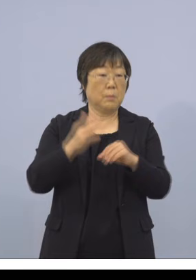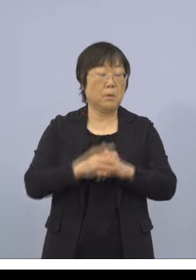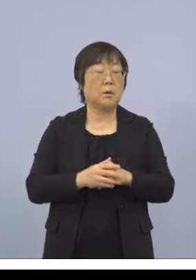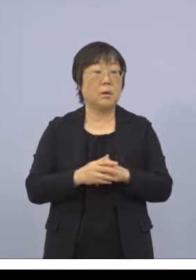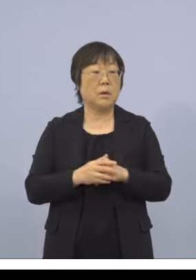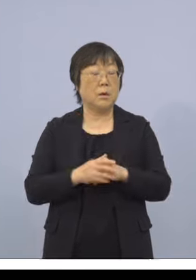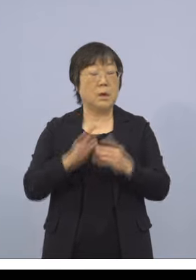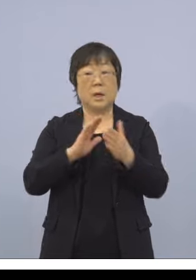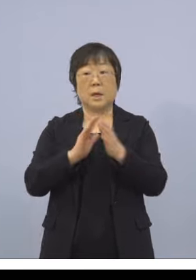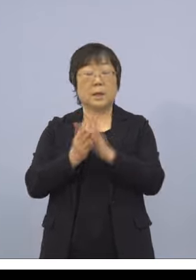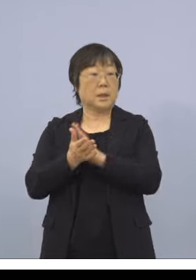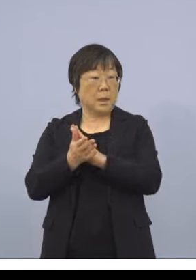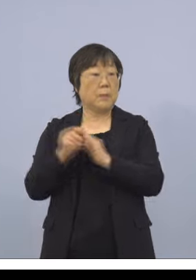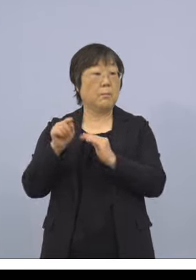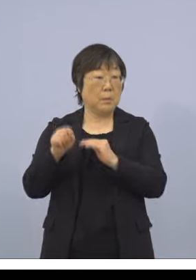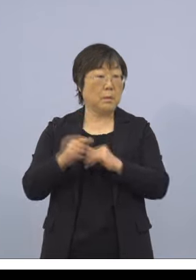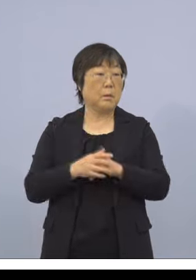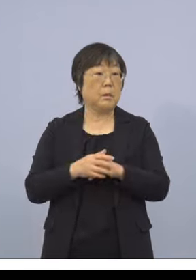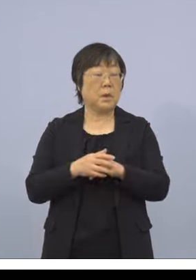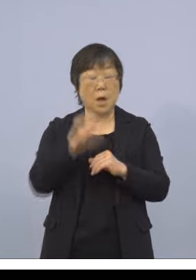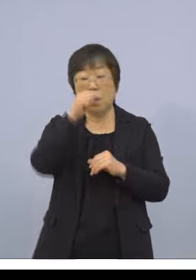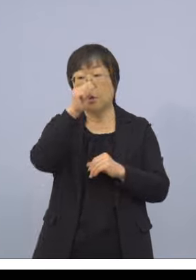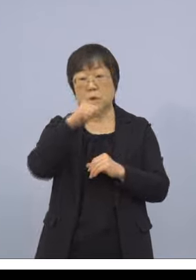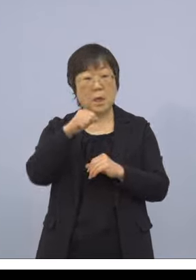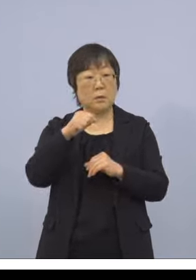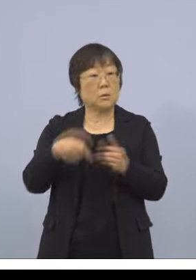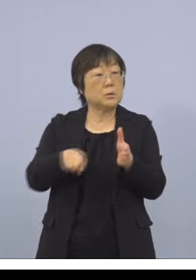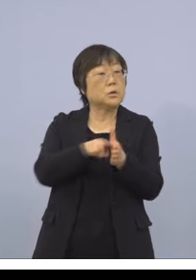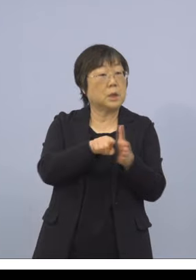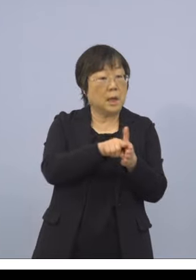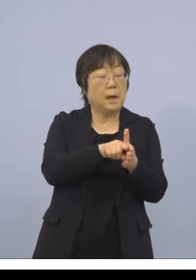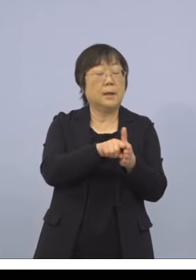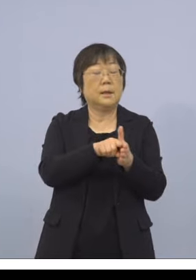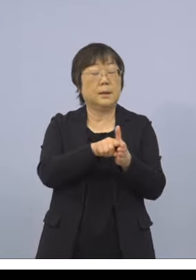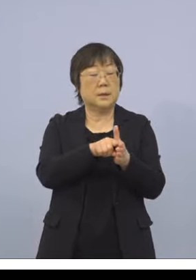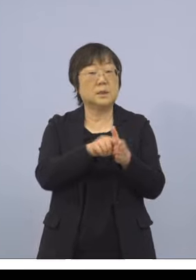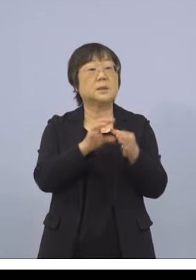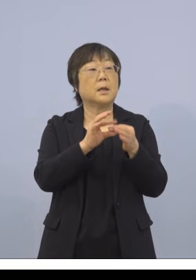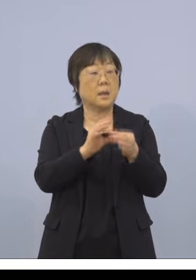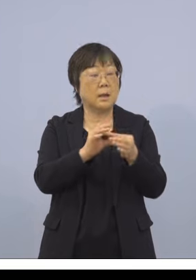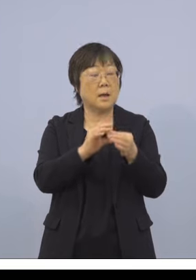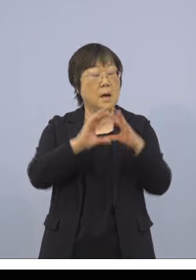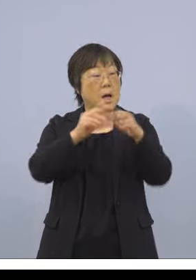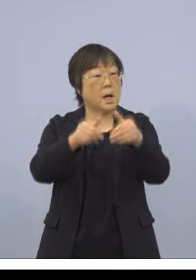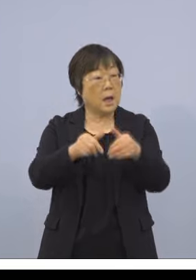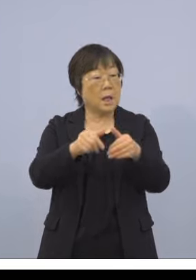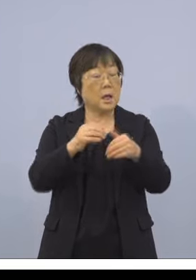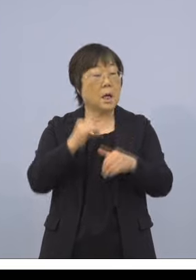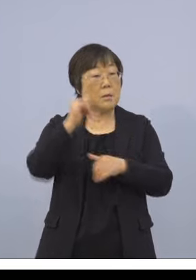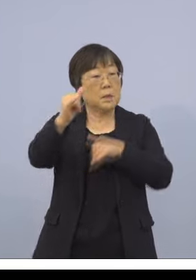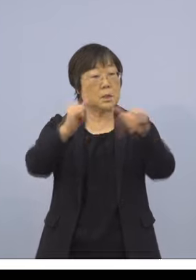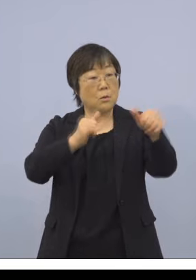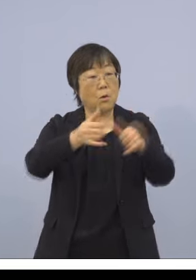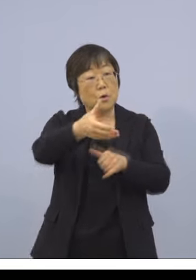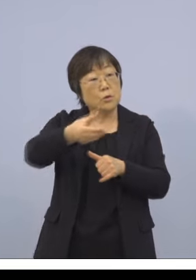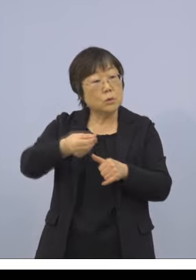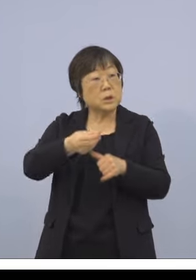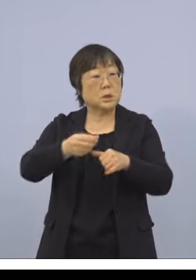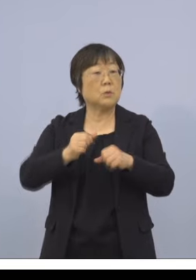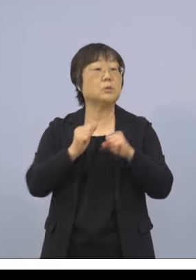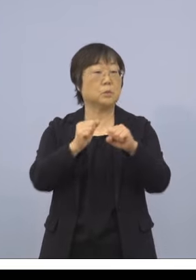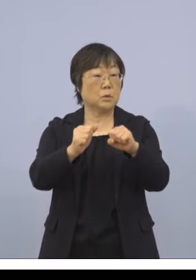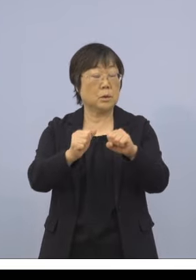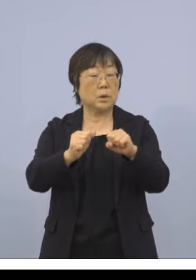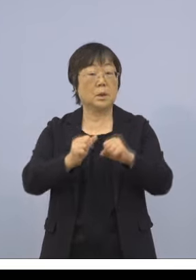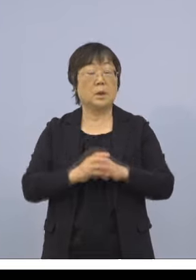各県もですね、一定の予算を費やして、海外便の誘致を行っている中、我々